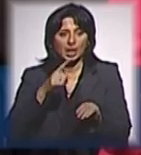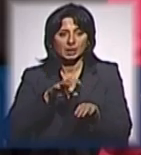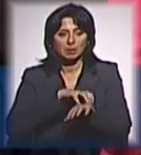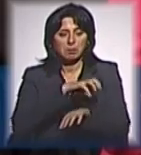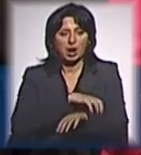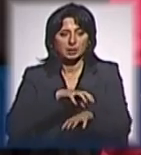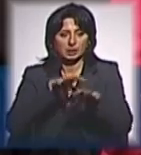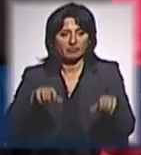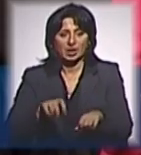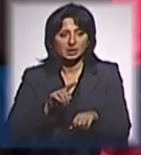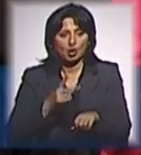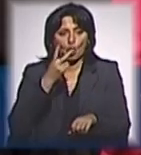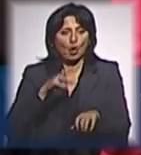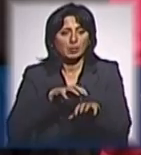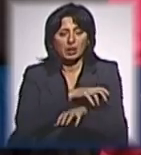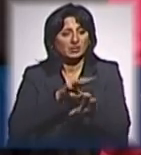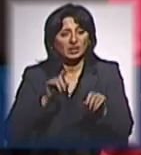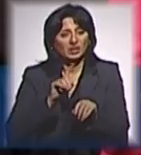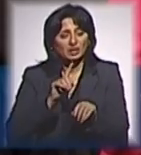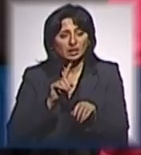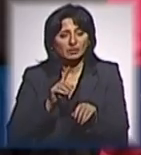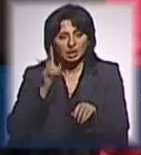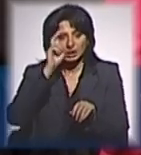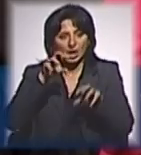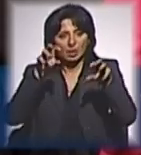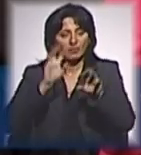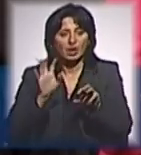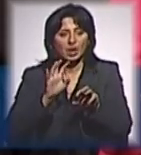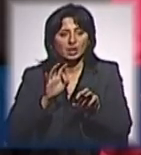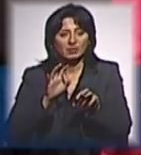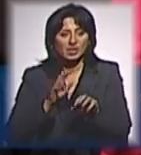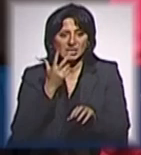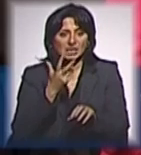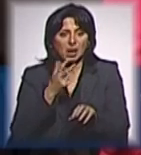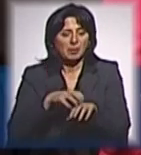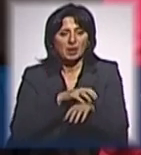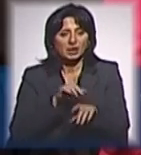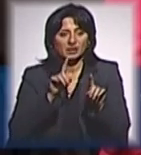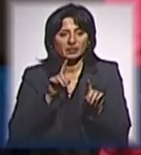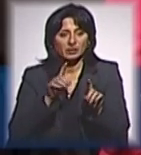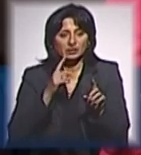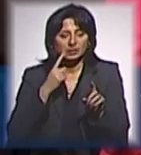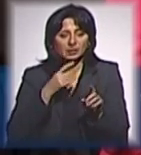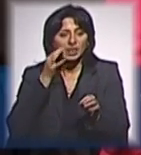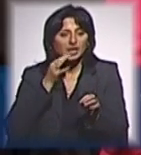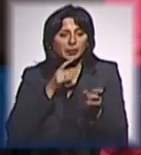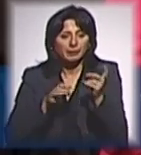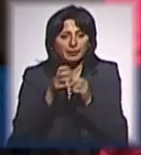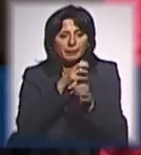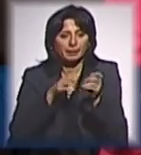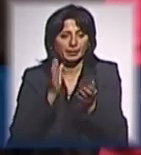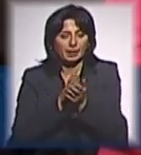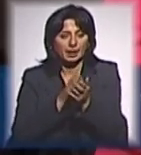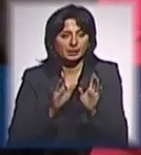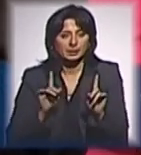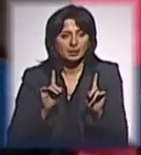პარტიის მიერ, ან თუ გნებავთ ორი პარტიის მიერ და ორივე სახელისუფლებო, ან თუ გნებავთ სამი პარტიის მიერ, რომლებიც შეხმატკბილებულები იქნებიან